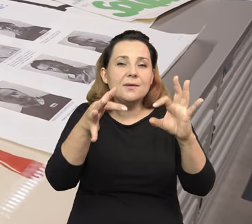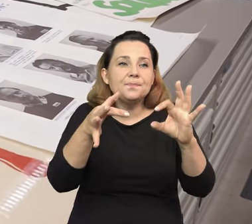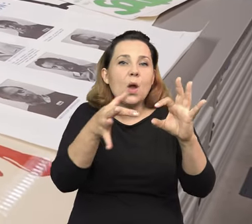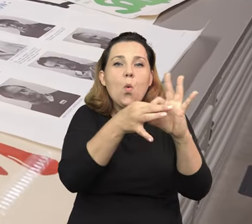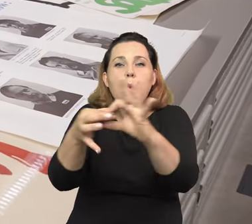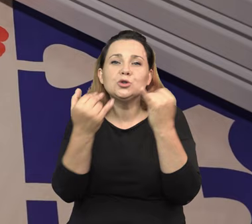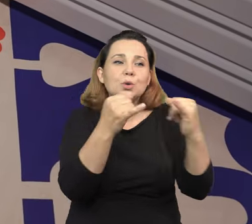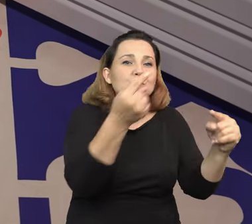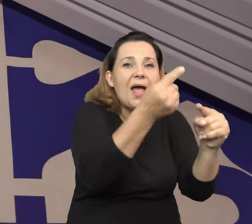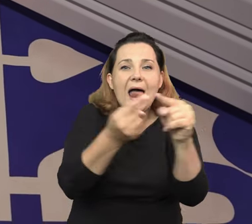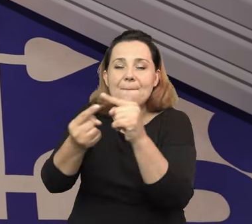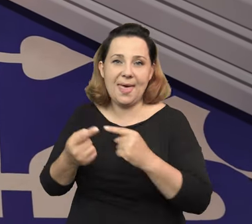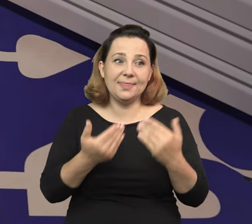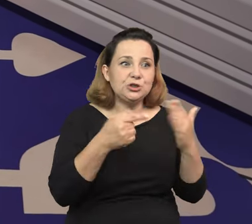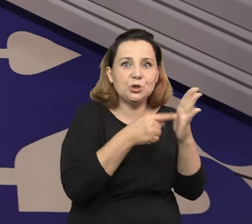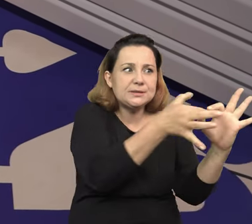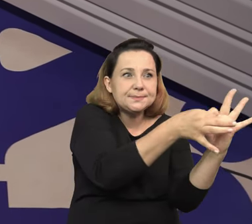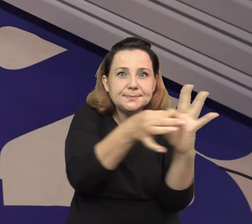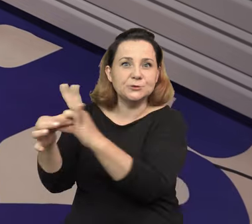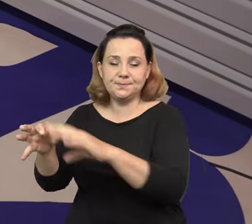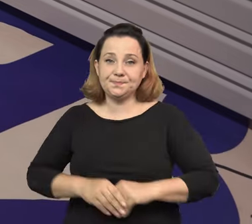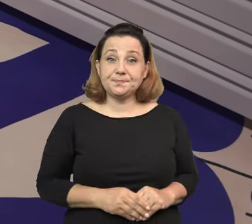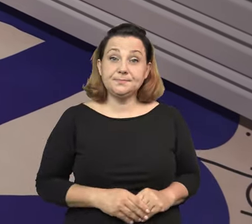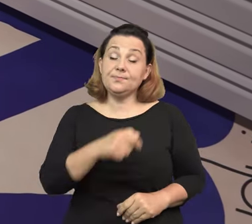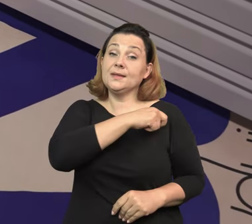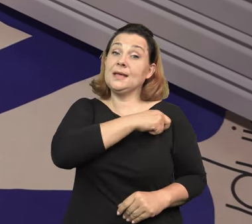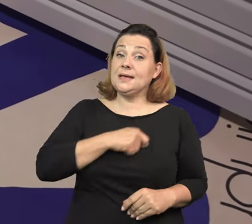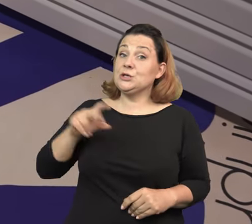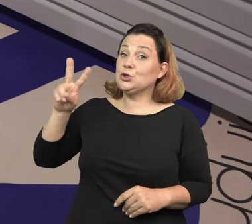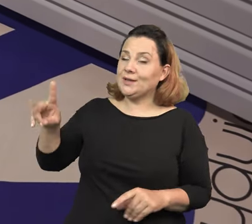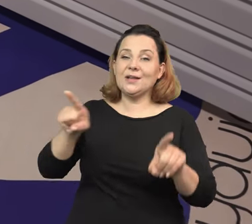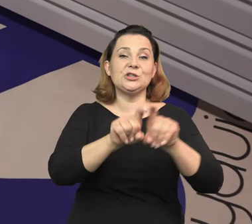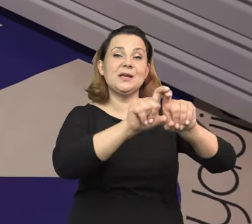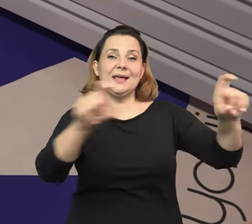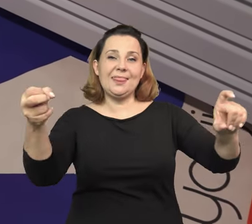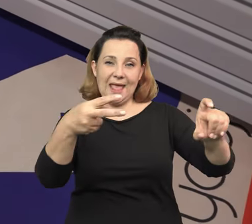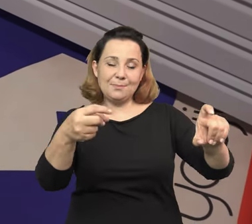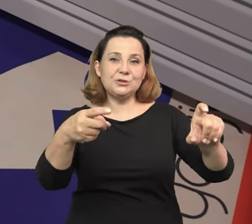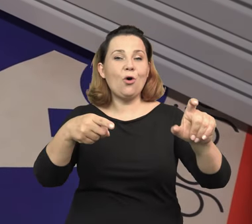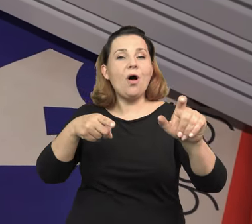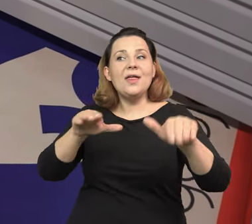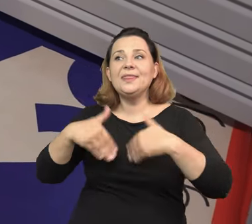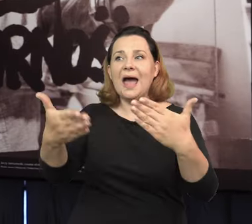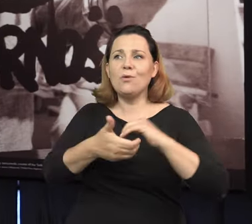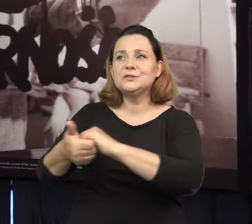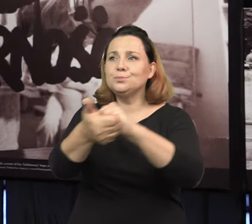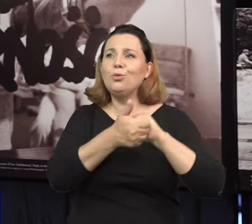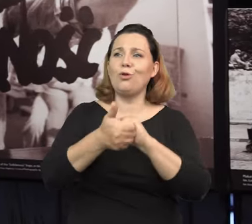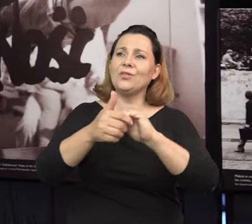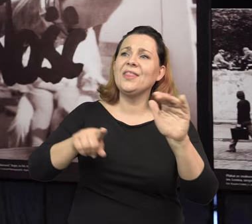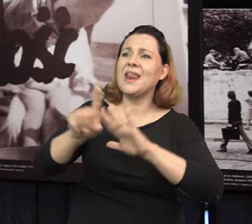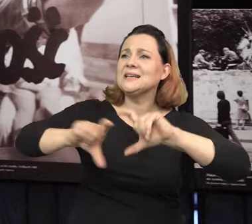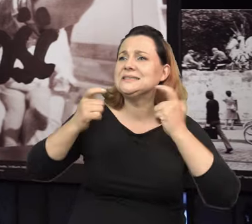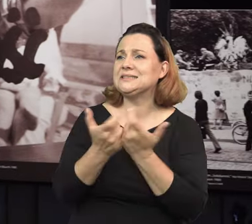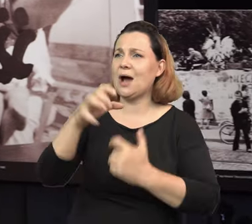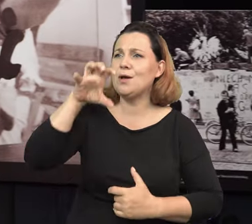wspólnotę. No i Solidaryca i Solidarność, to logo, nadało taką wspólnotę całemu ruchowi. Wzmocniło zdecydowanie jego przekaz,